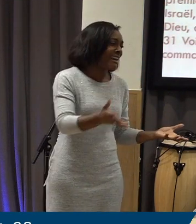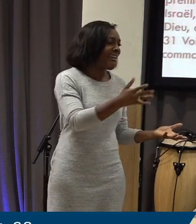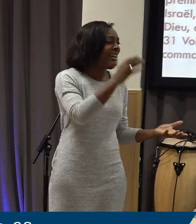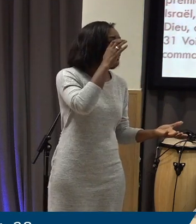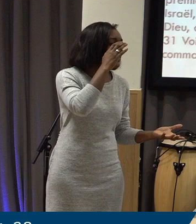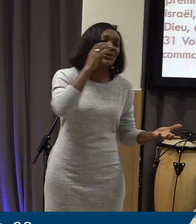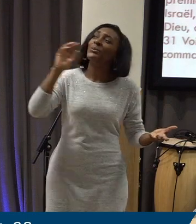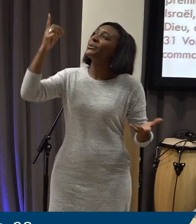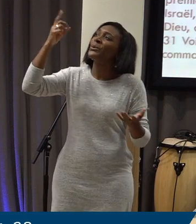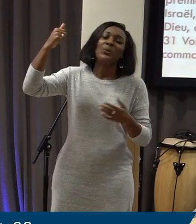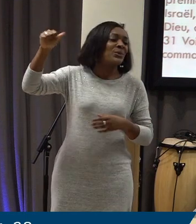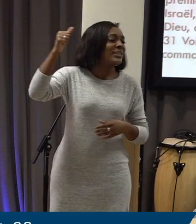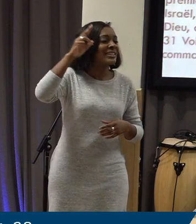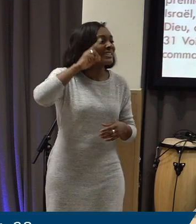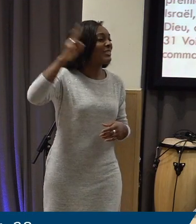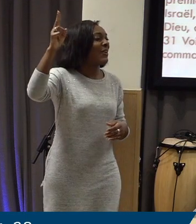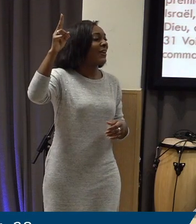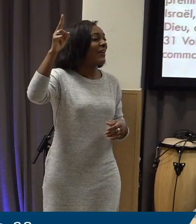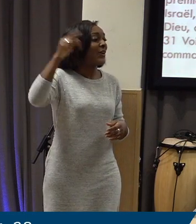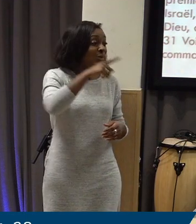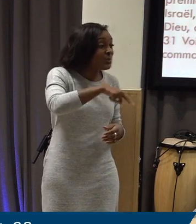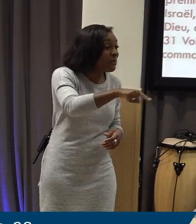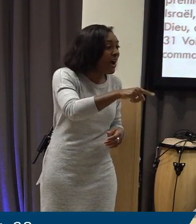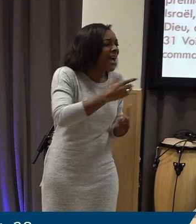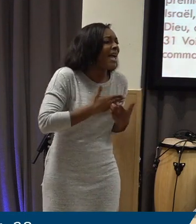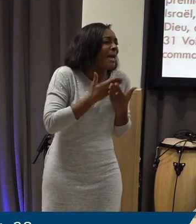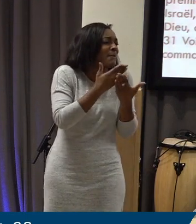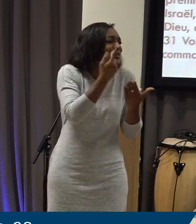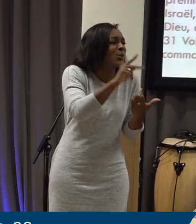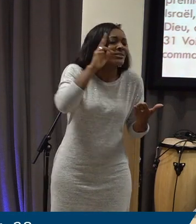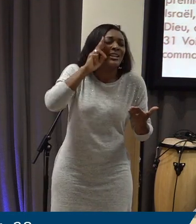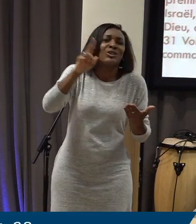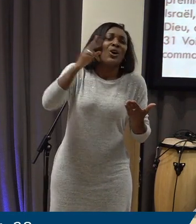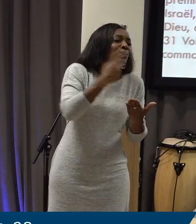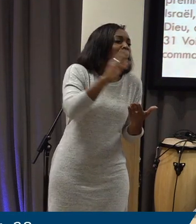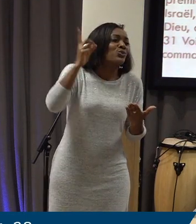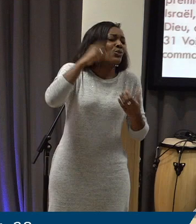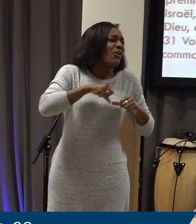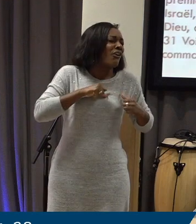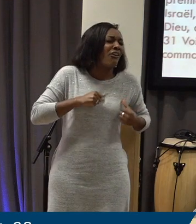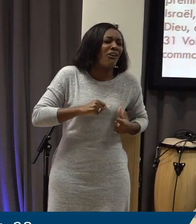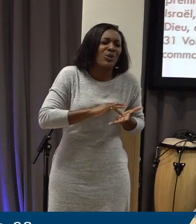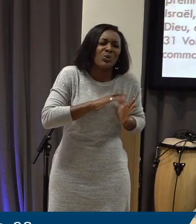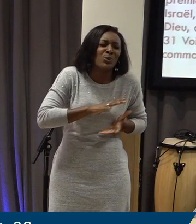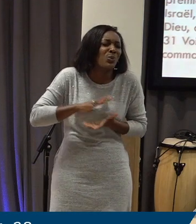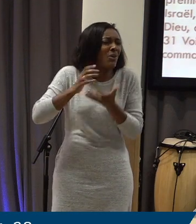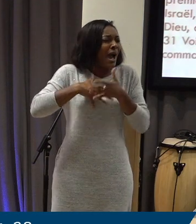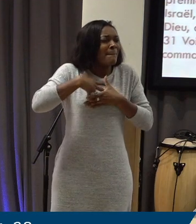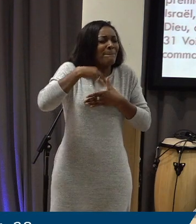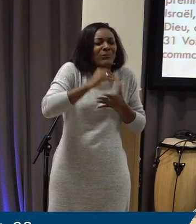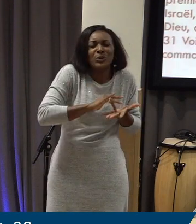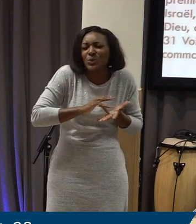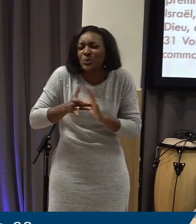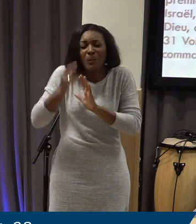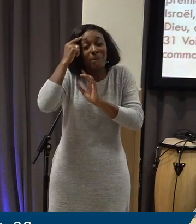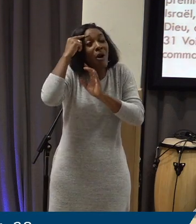est l'unique Seigneur, et tu aimeras le Seigneur ton Dieu de tout ton cœur, de toute ton âme, de